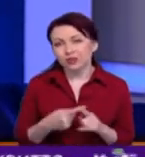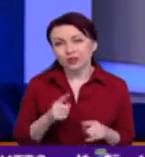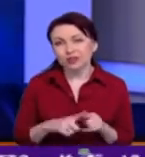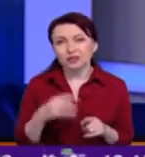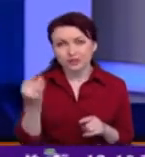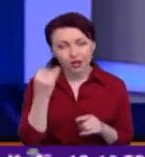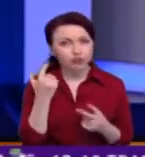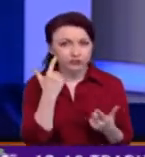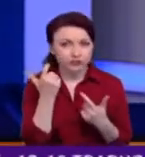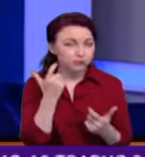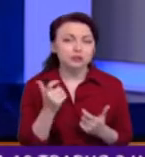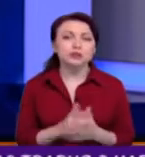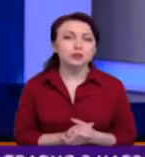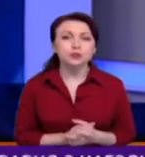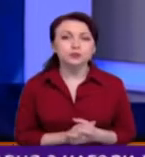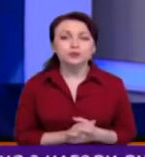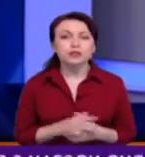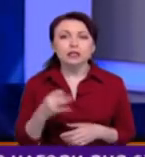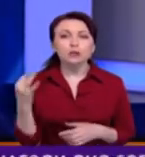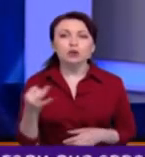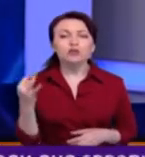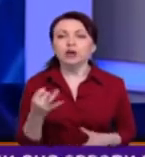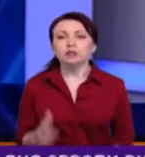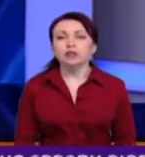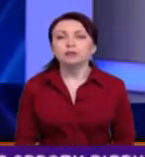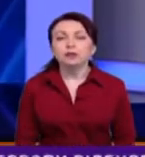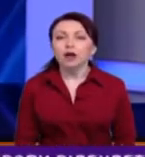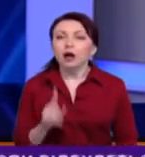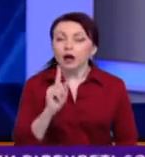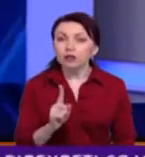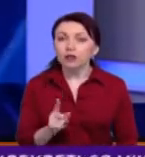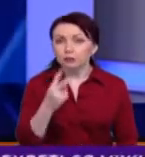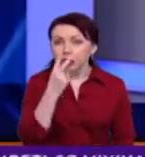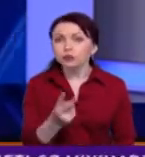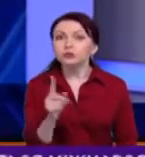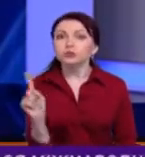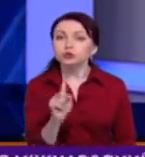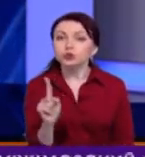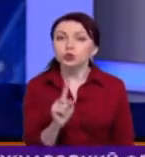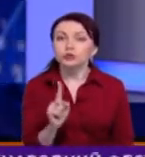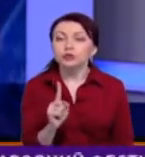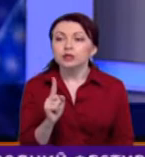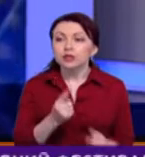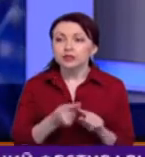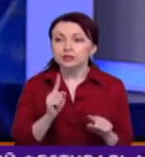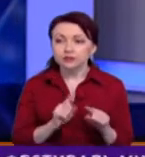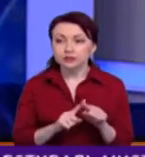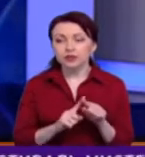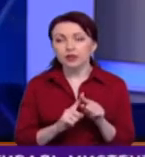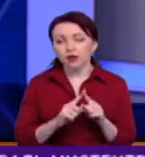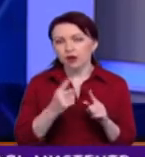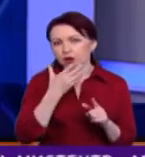інформаційної точки зору і мотивація. Але ми бачимо, що це